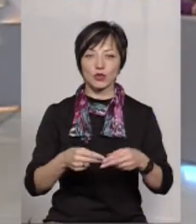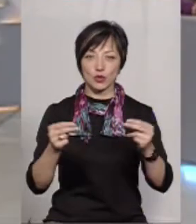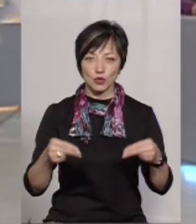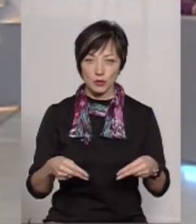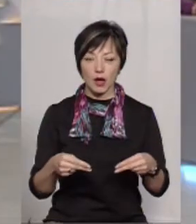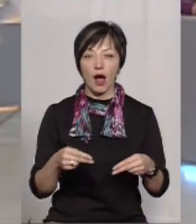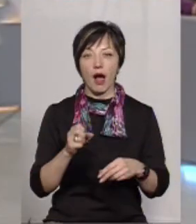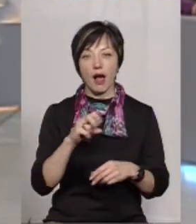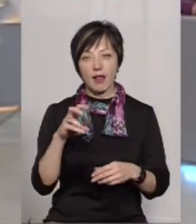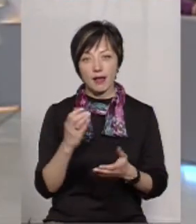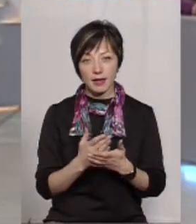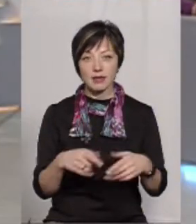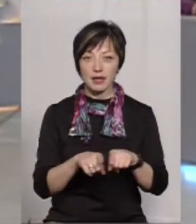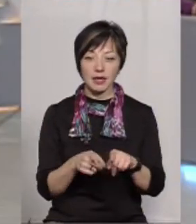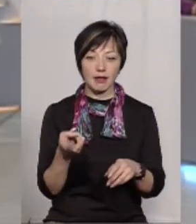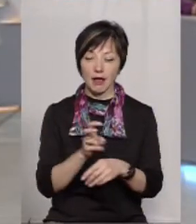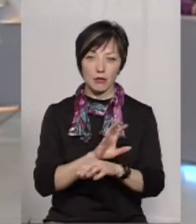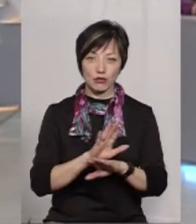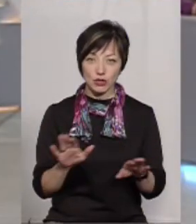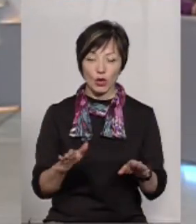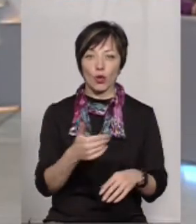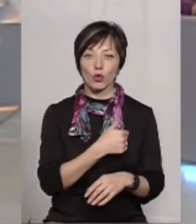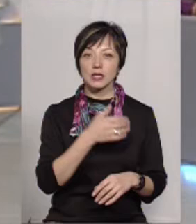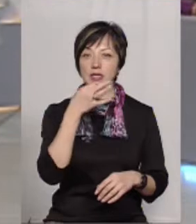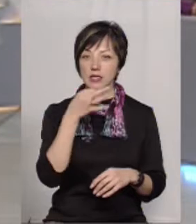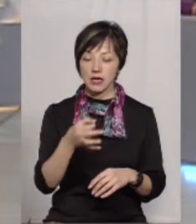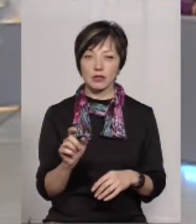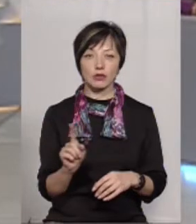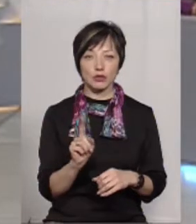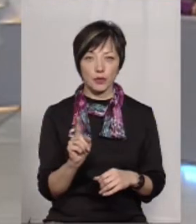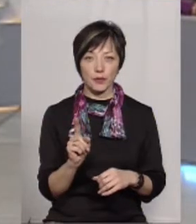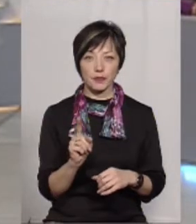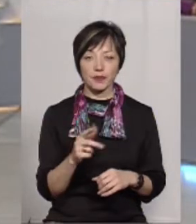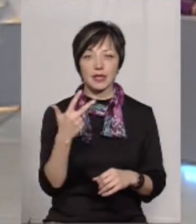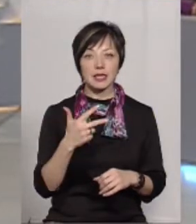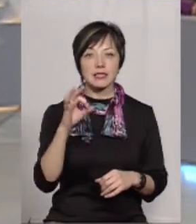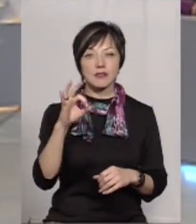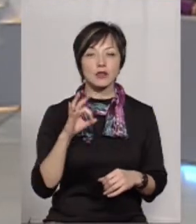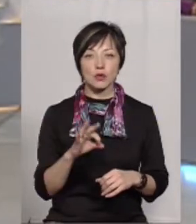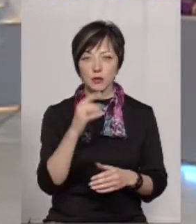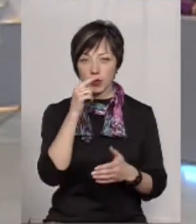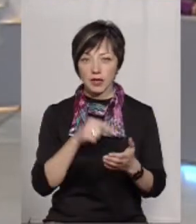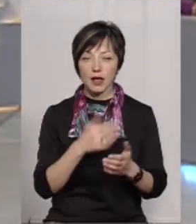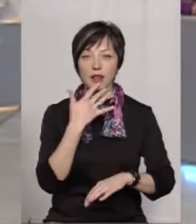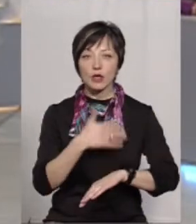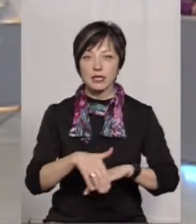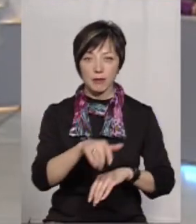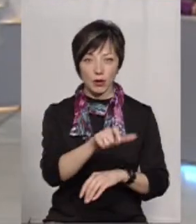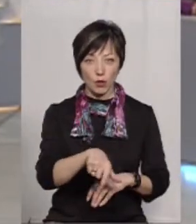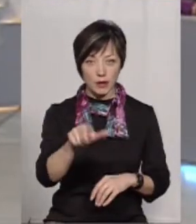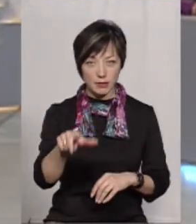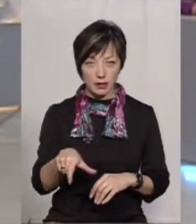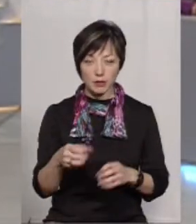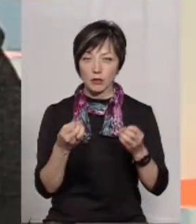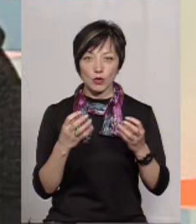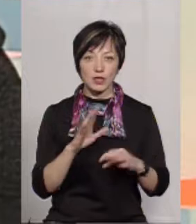шлюб, з'явилися. Але є такі, що дійсно не прийшли. Ну, я хочу сказати, що 30% там припадає на іноземних громадян.